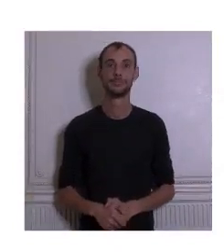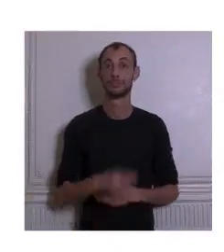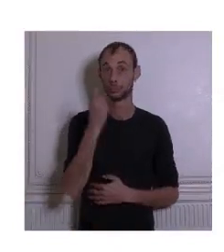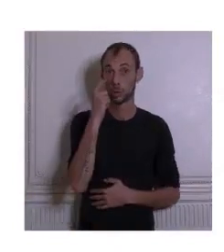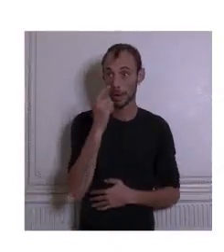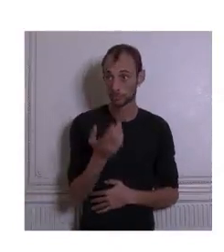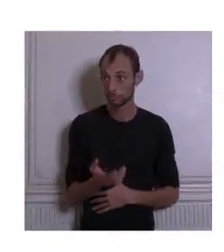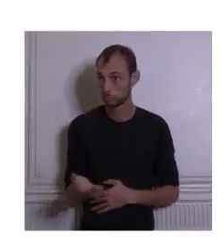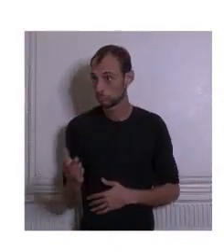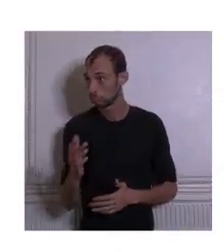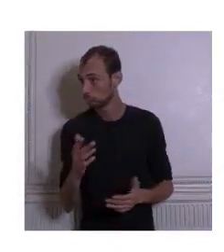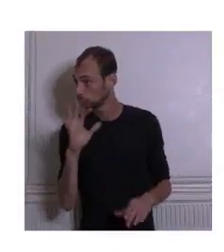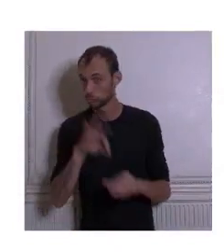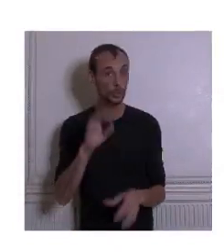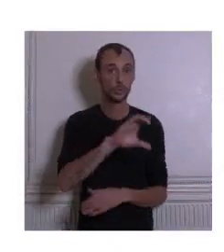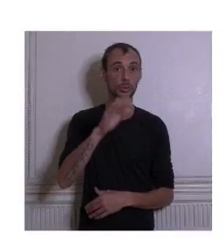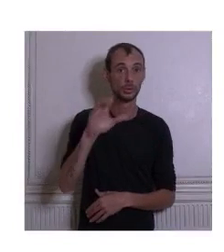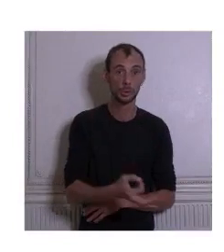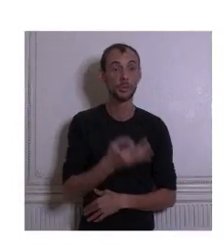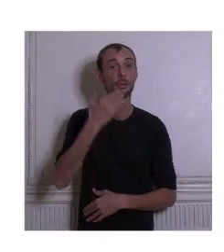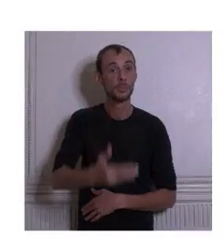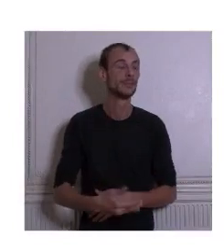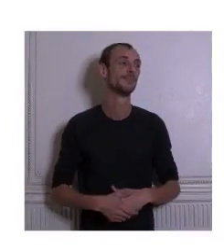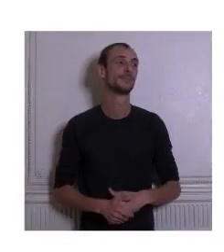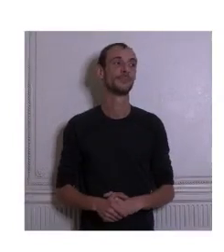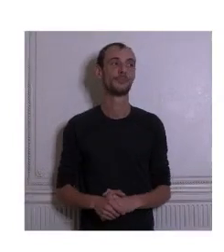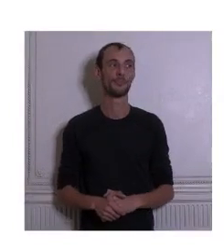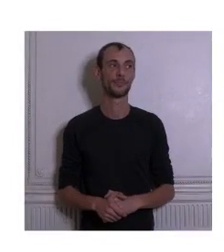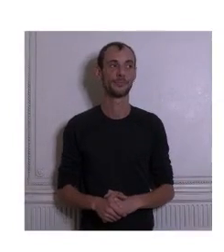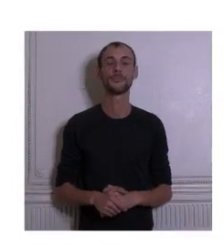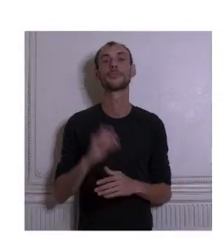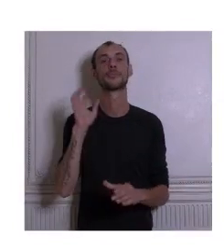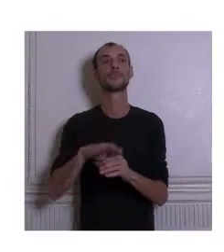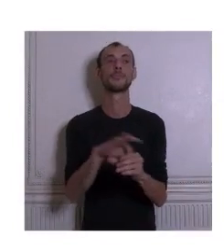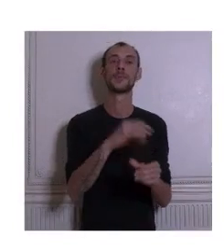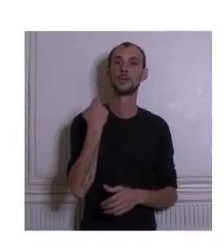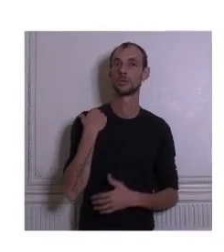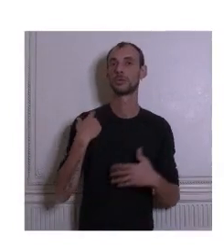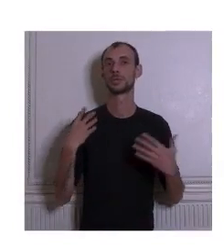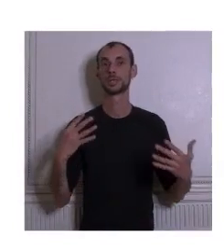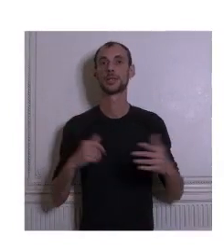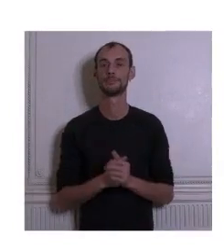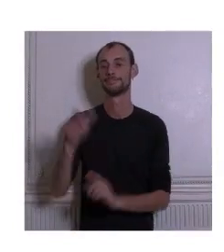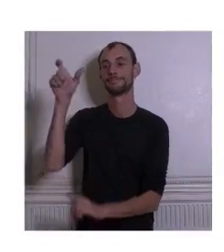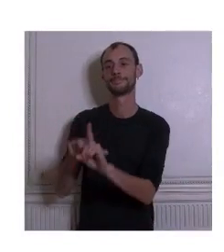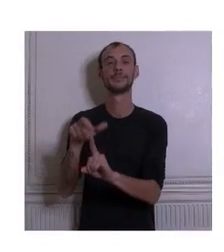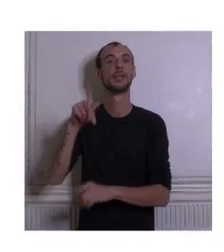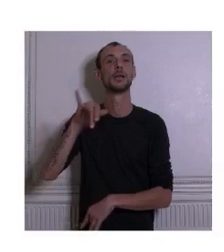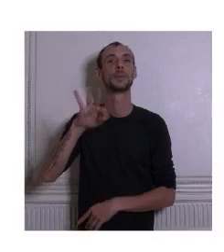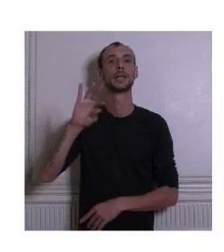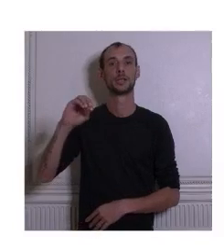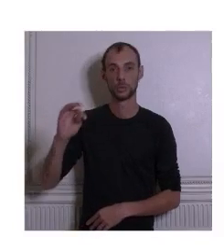fonction publique, ou un congé maternité ou pour adoption, congé paternité et congé